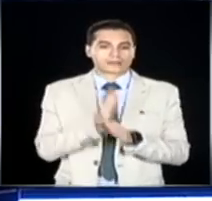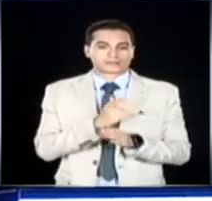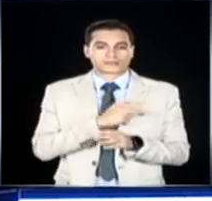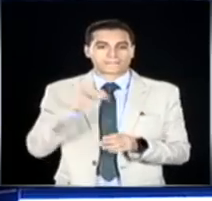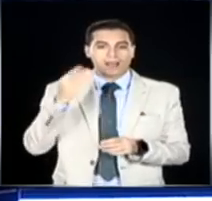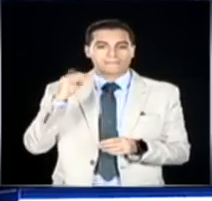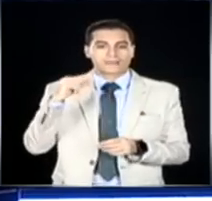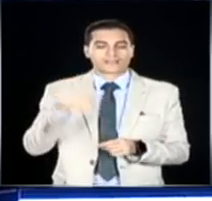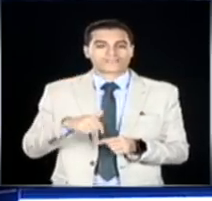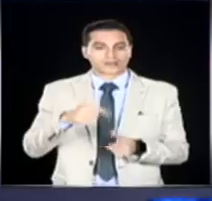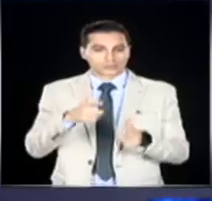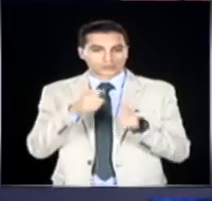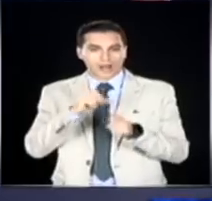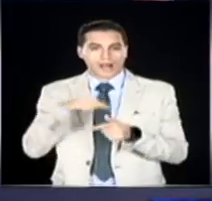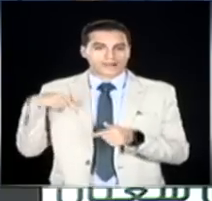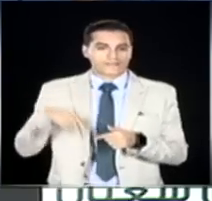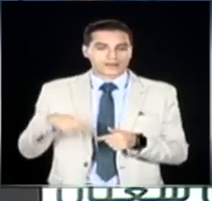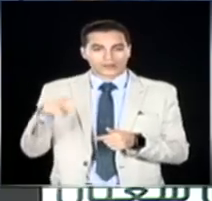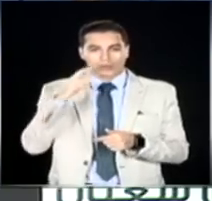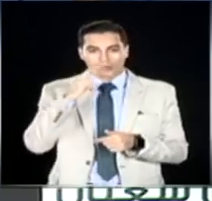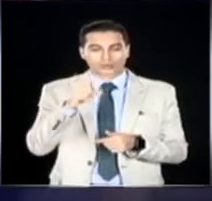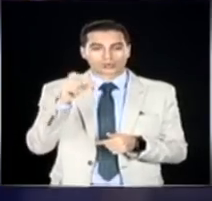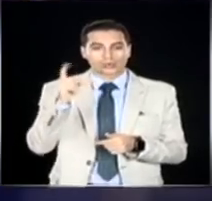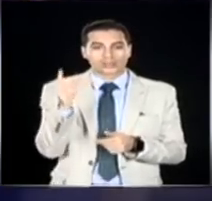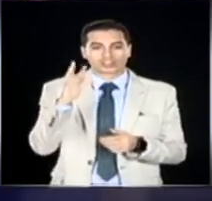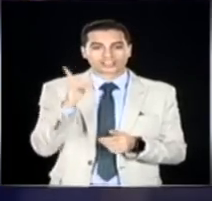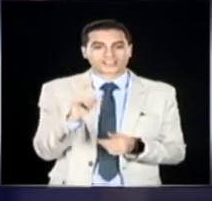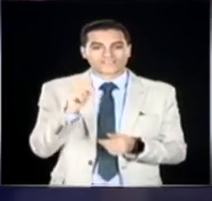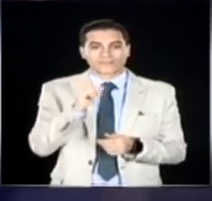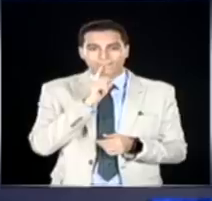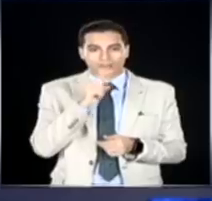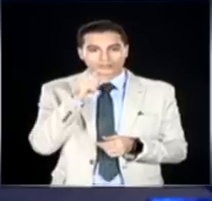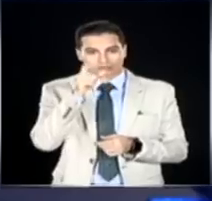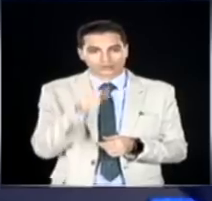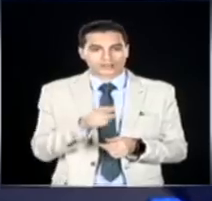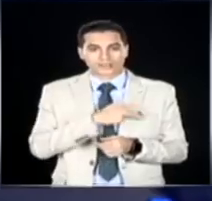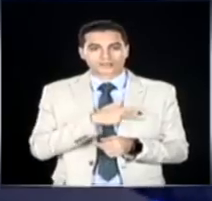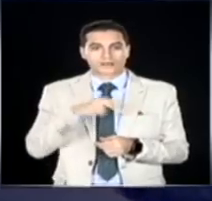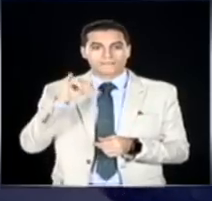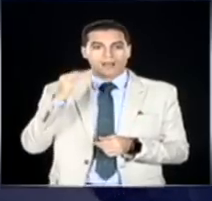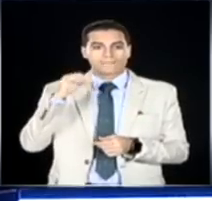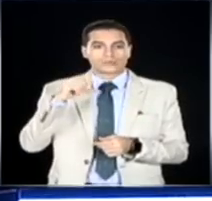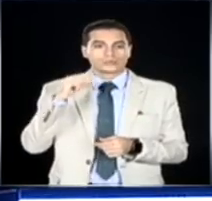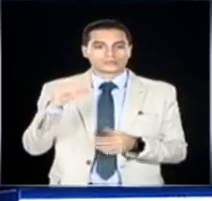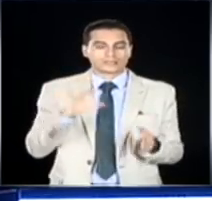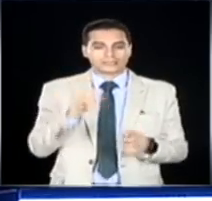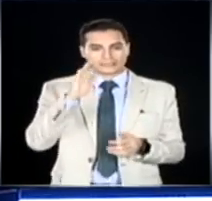لا تزال في جيبي انتم الاثنين قولتوا نور الشريف وهو محمود ياسين